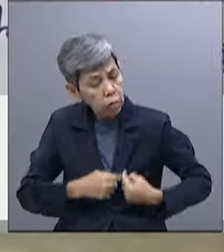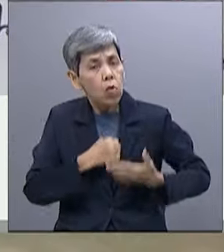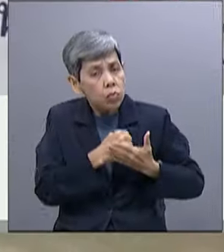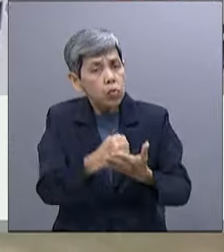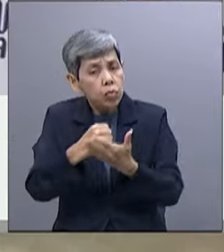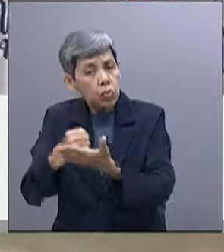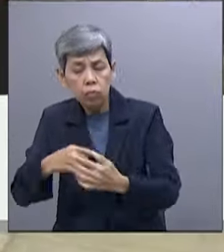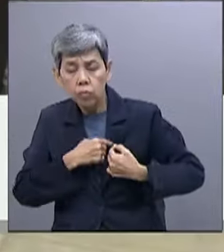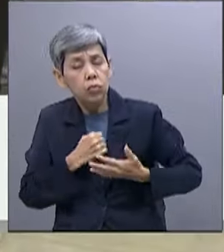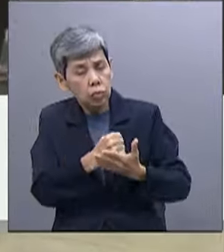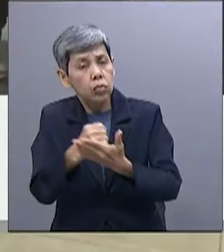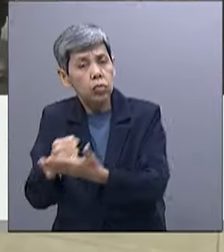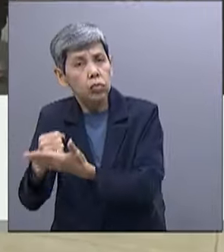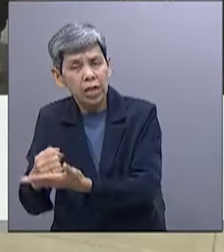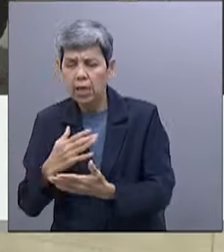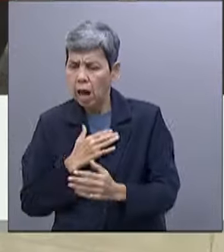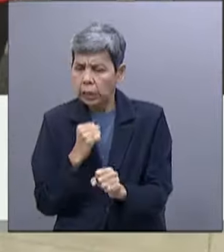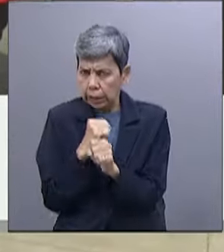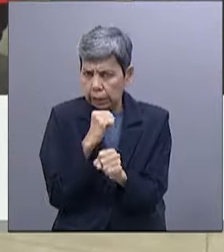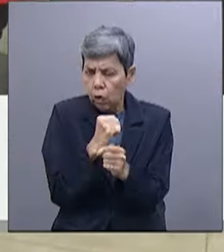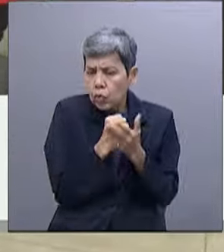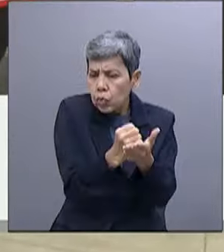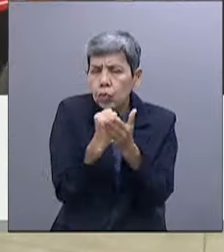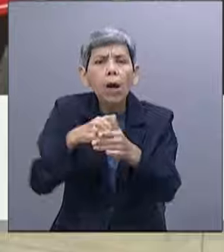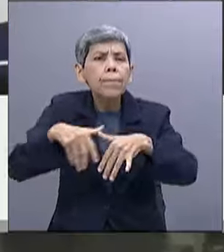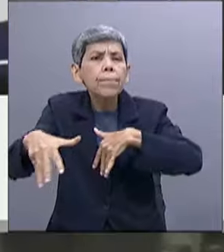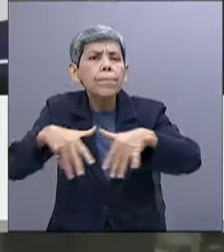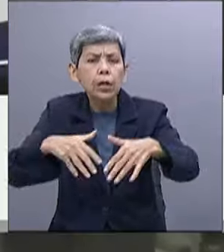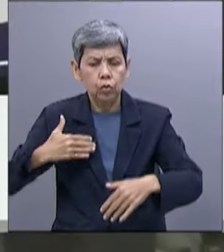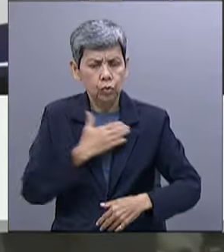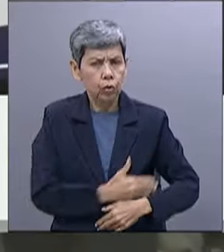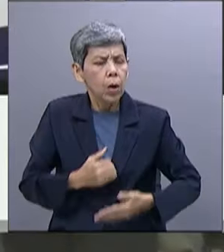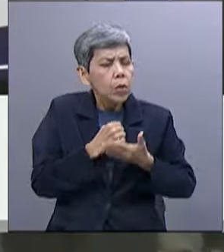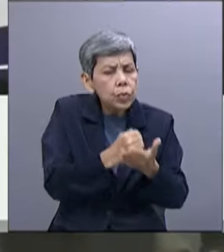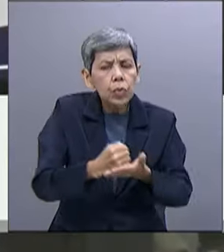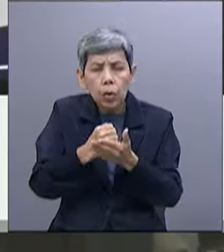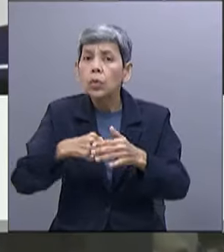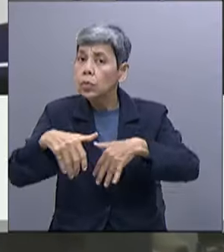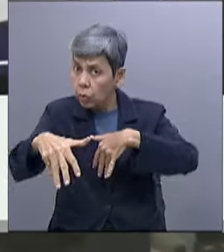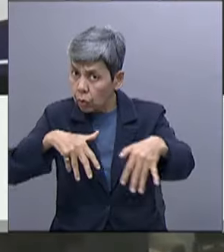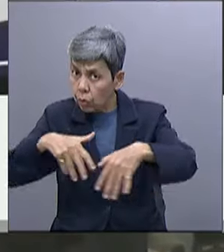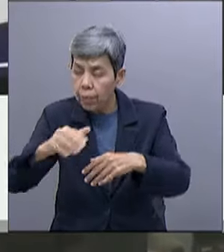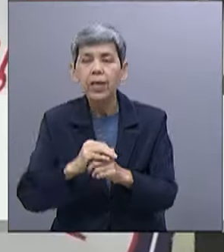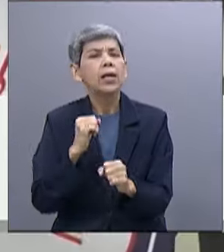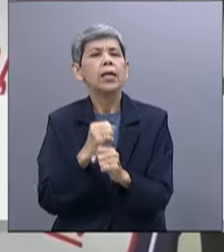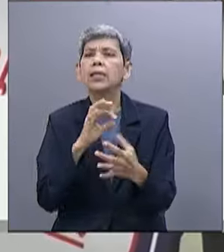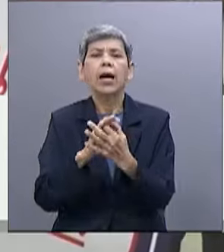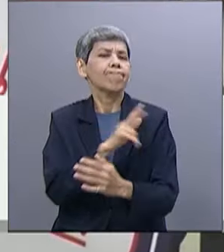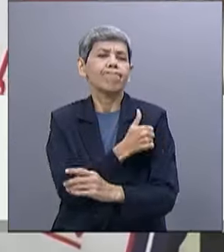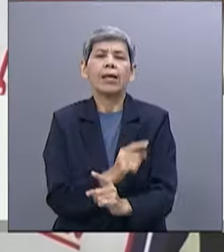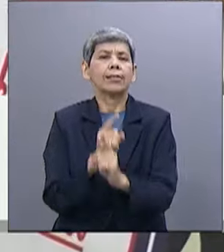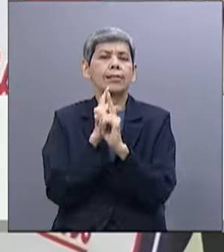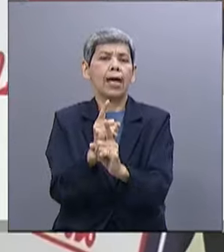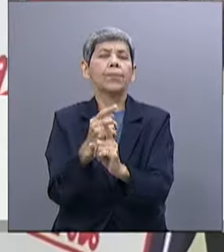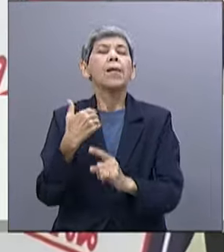ที่ด้วยจิตอาสาตั้งใจมีส่วนช่วยในการดูแลสุขภาพของประชาชนในชุมชนตามหลักสาธารณสุขแ